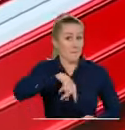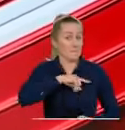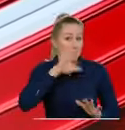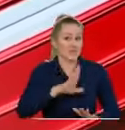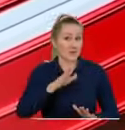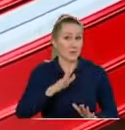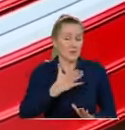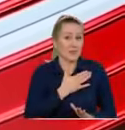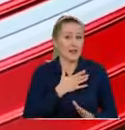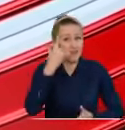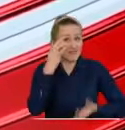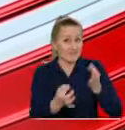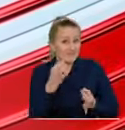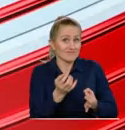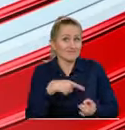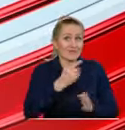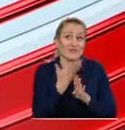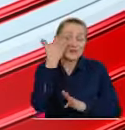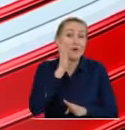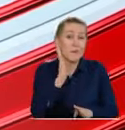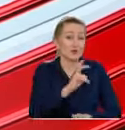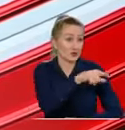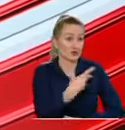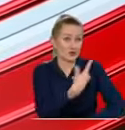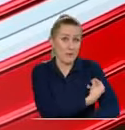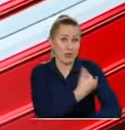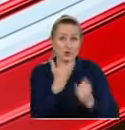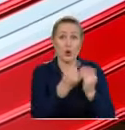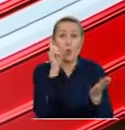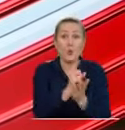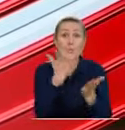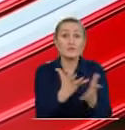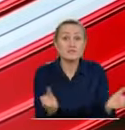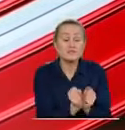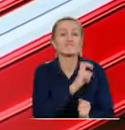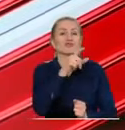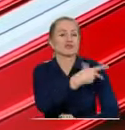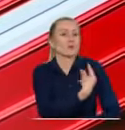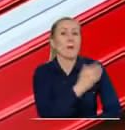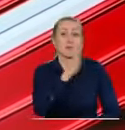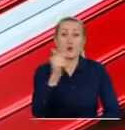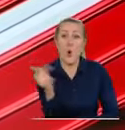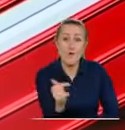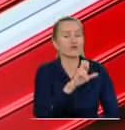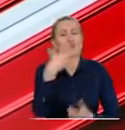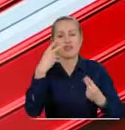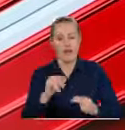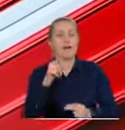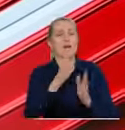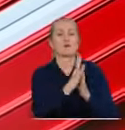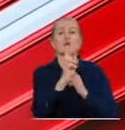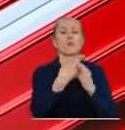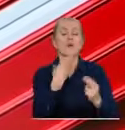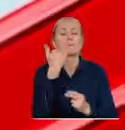w jakiejś jeszcze na razie bliżej nieokreślonej przyszłości. Czy ta szczepionka, gdy zostanie już wynaleziona, powinna być obowiązkowa, czy też nie? Bardzo proszę o odpowiedź